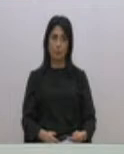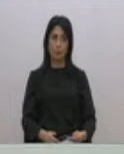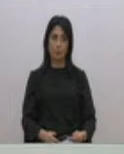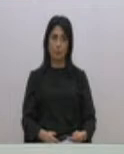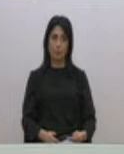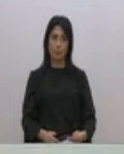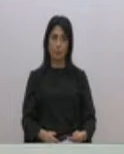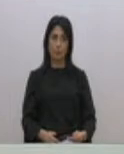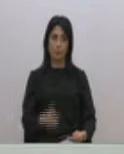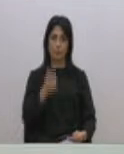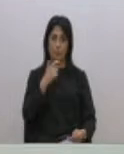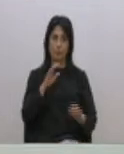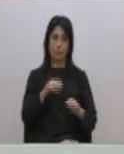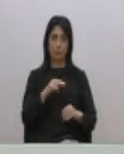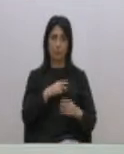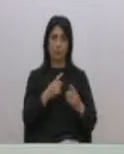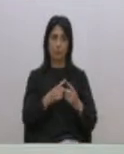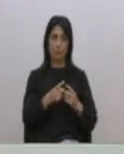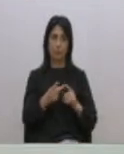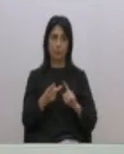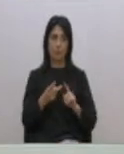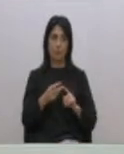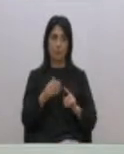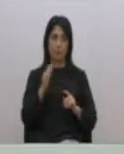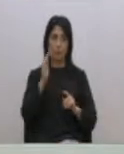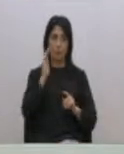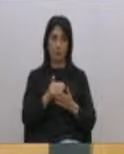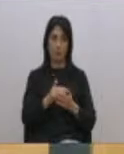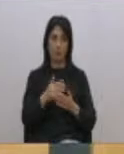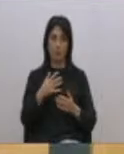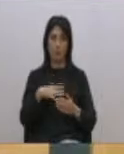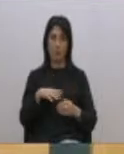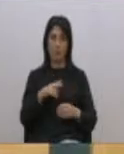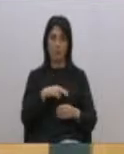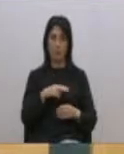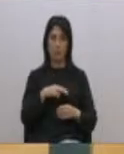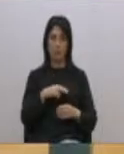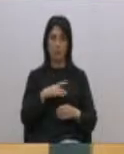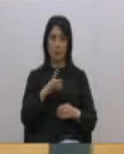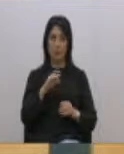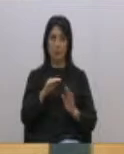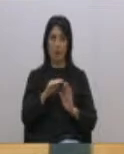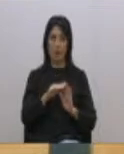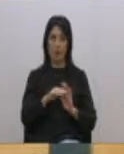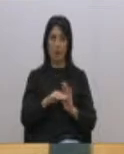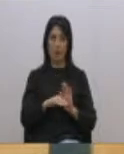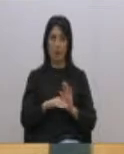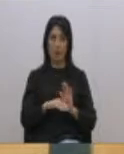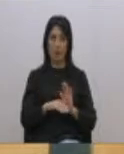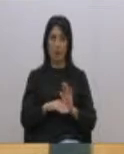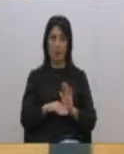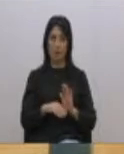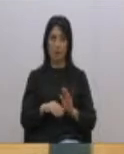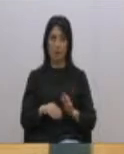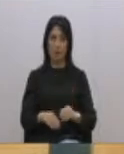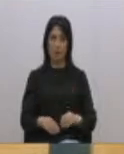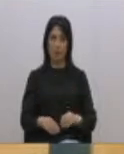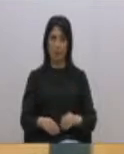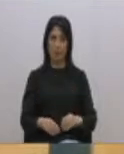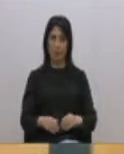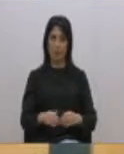ბატონო თავმჯდომარე, კოლეგებო, მეორე მოსმენით ეს რეგლამენტში ცვლილებების